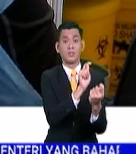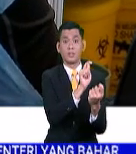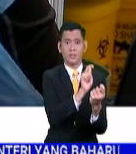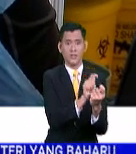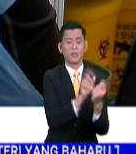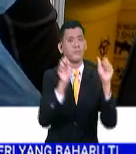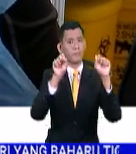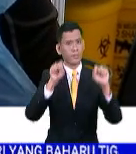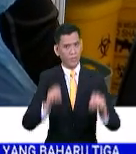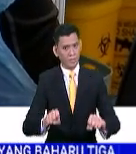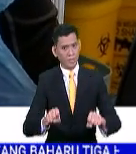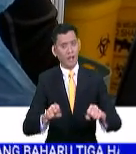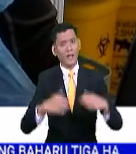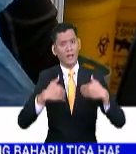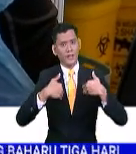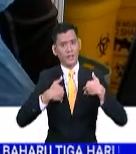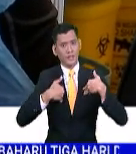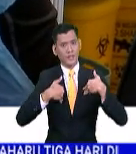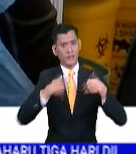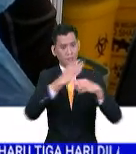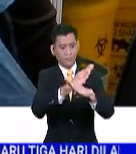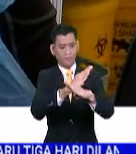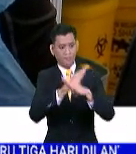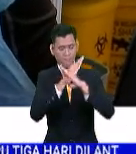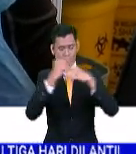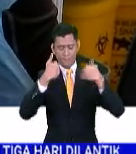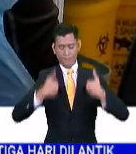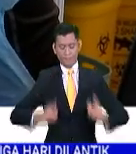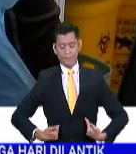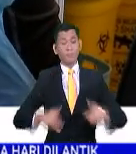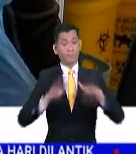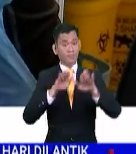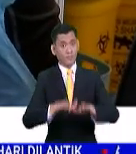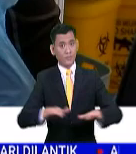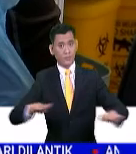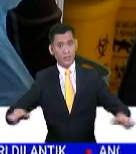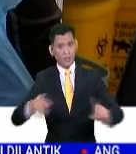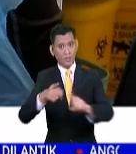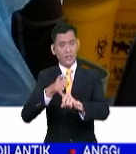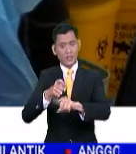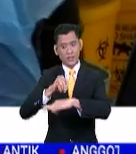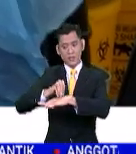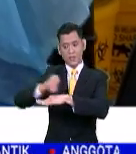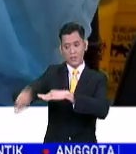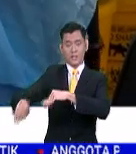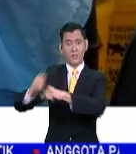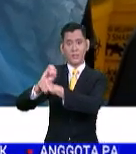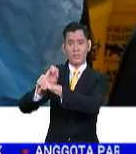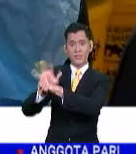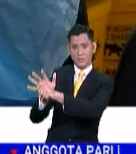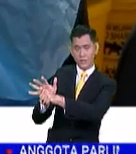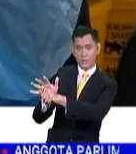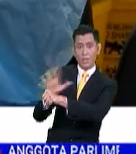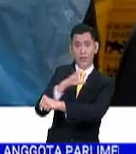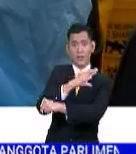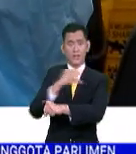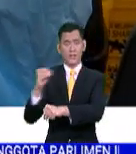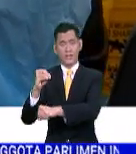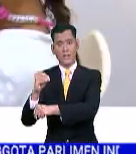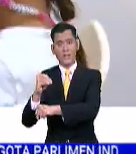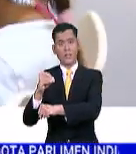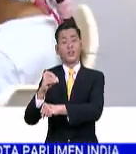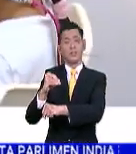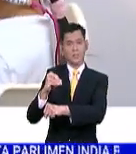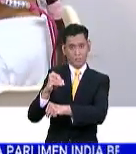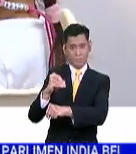mencetuskan kekebalan yang cukup untuk melindungi anak-anak kita daripada jangkitan COVID-19 dan ia, yang nombor dua, ia adalah selamat,